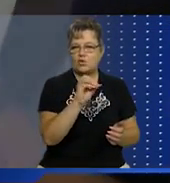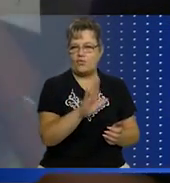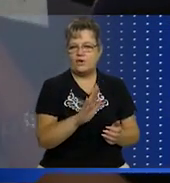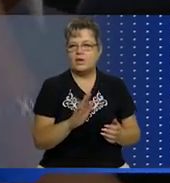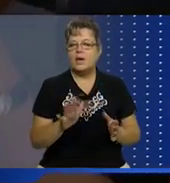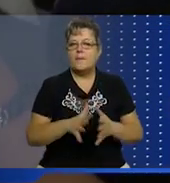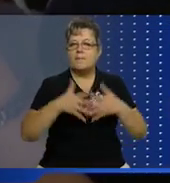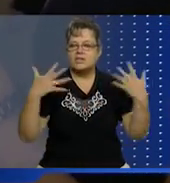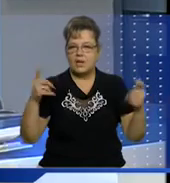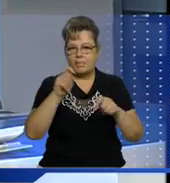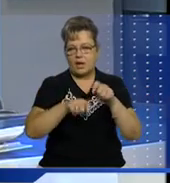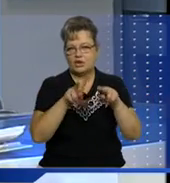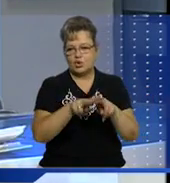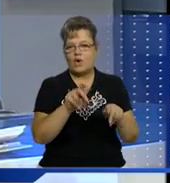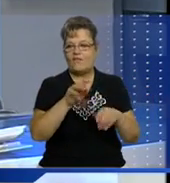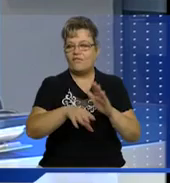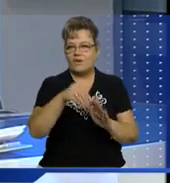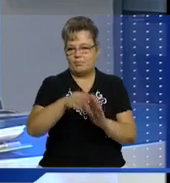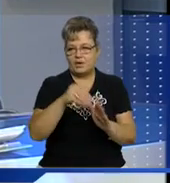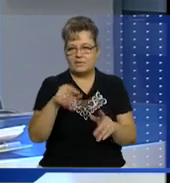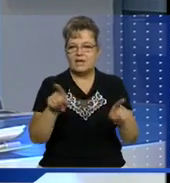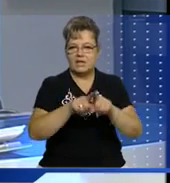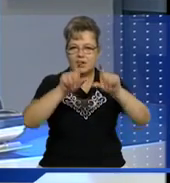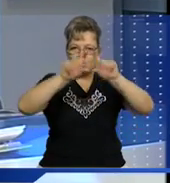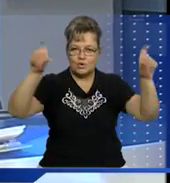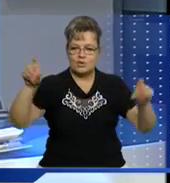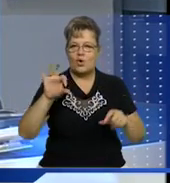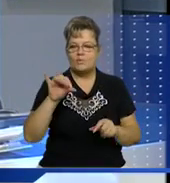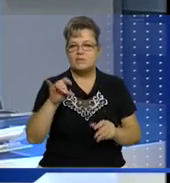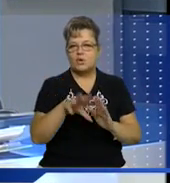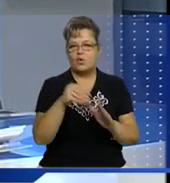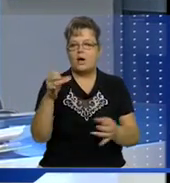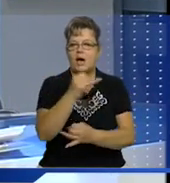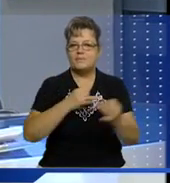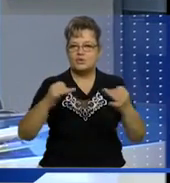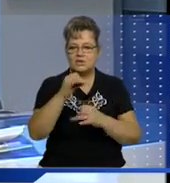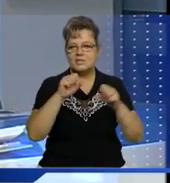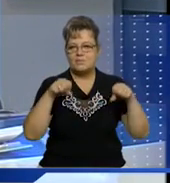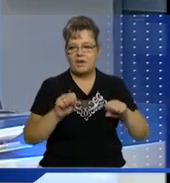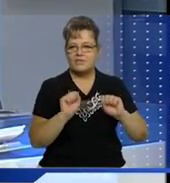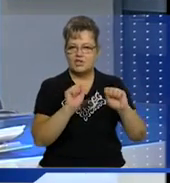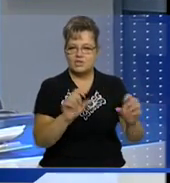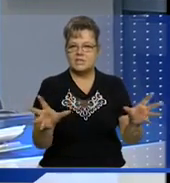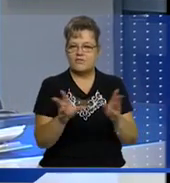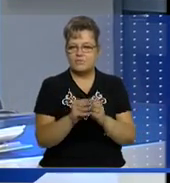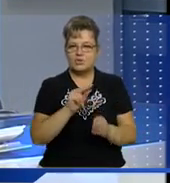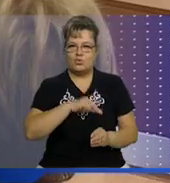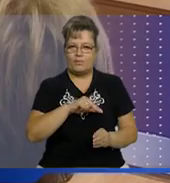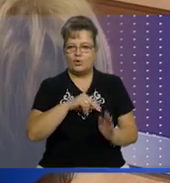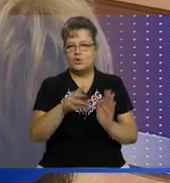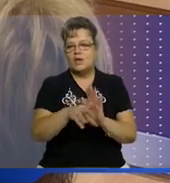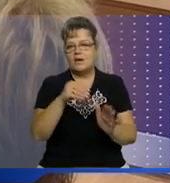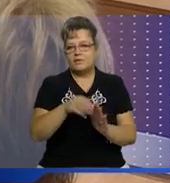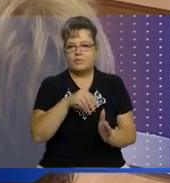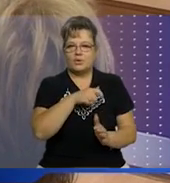России» Иван Колесников. Масштабный контроль выборов. Под таким лозунгом председатель облизбиркома обсудил с